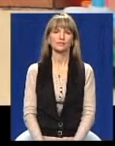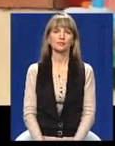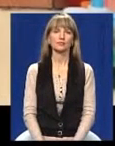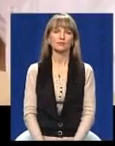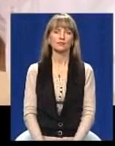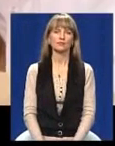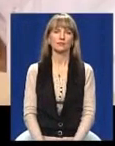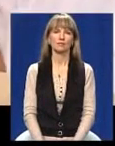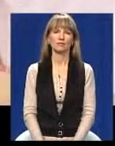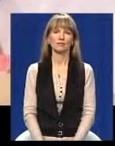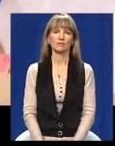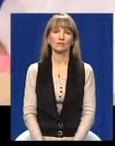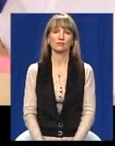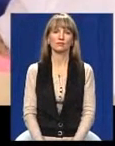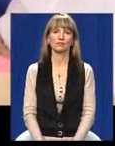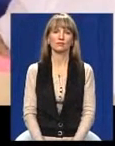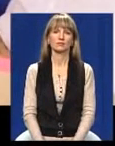Подмухайте ось так.